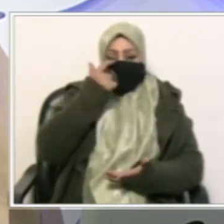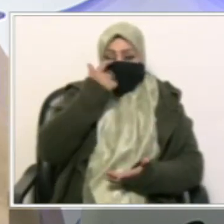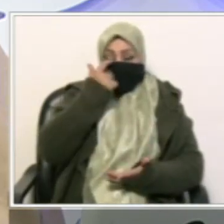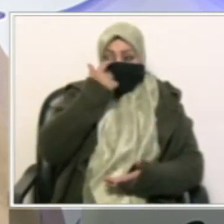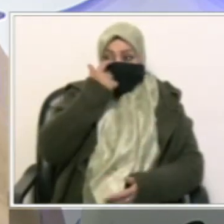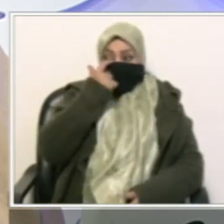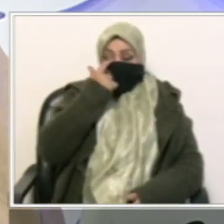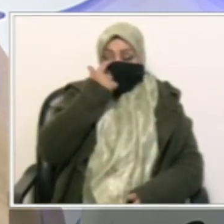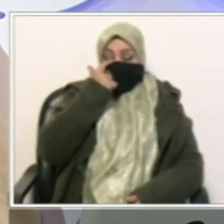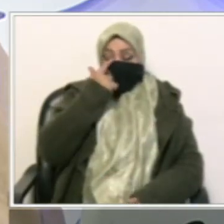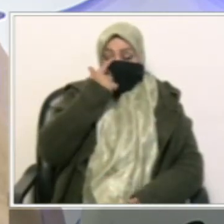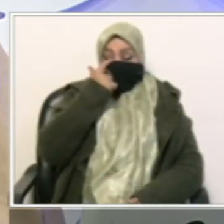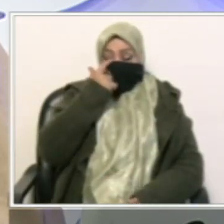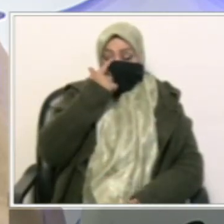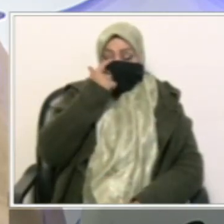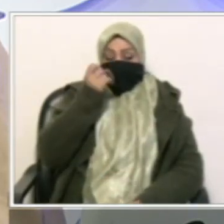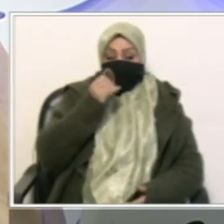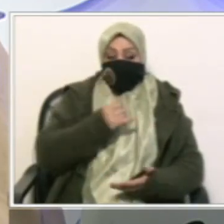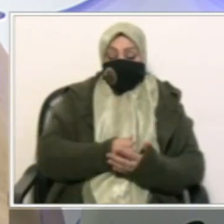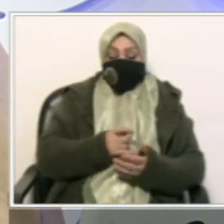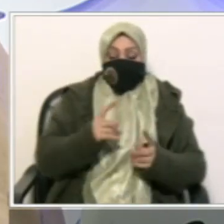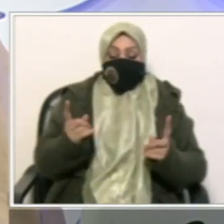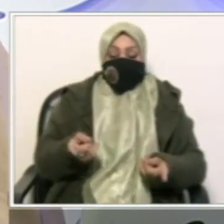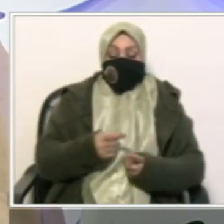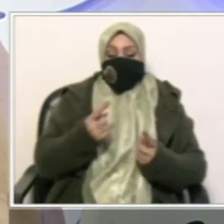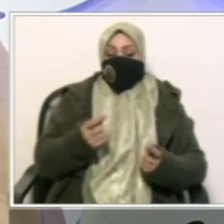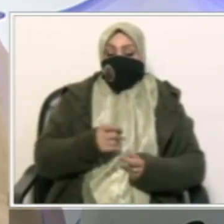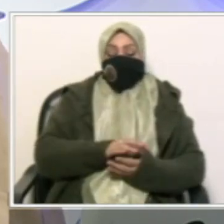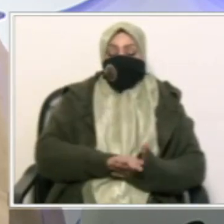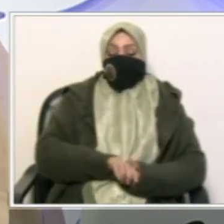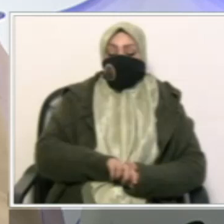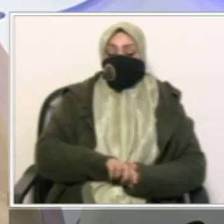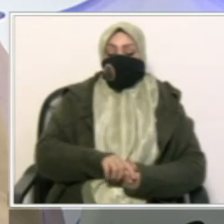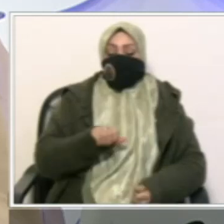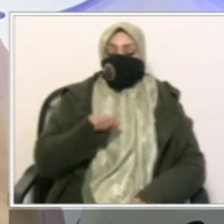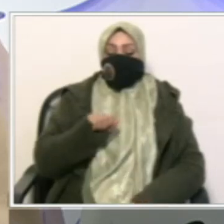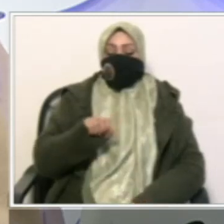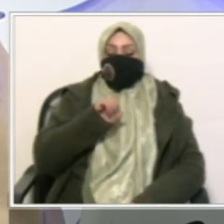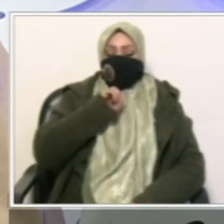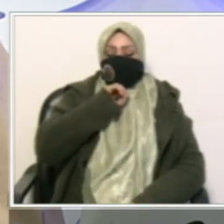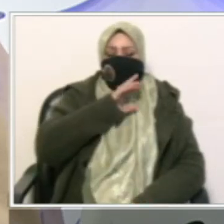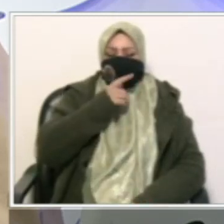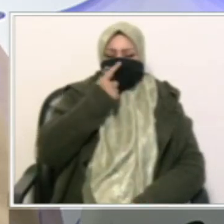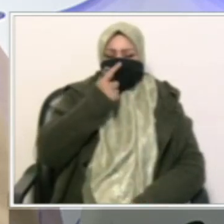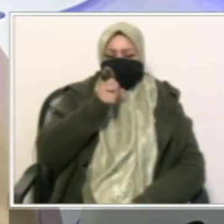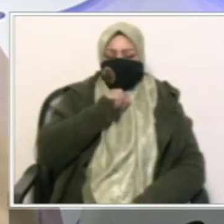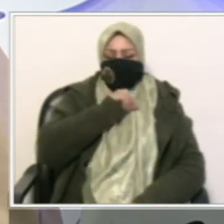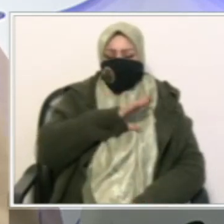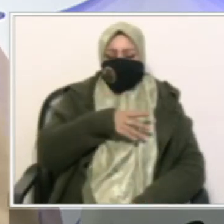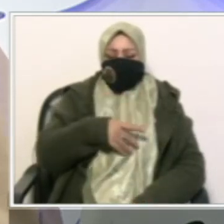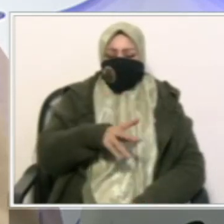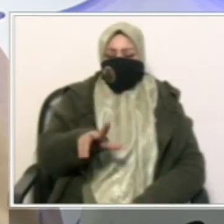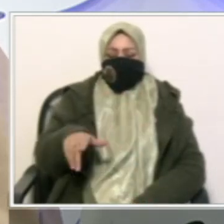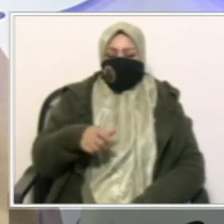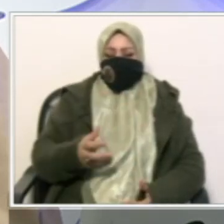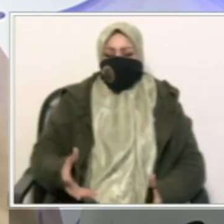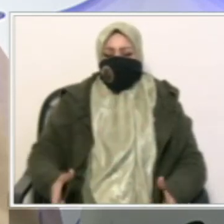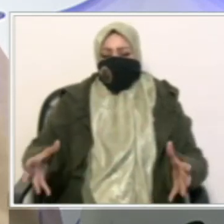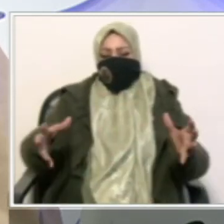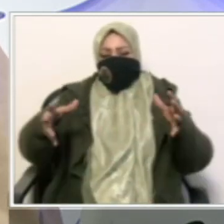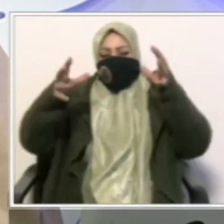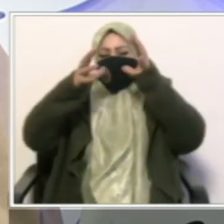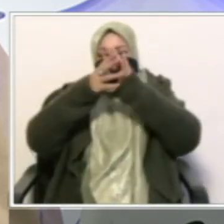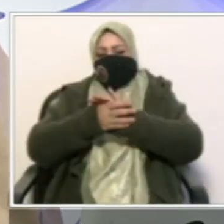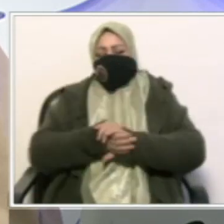بذلك، يعني الماء المتنجس يجوز الانتفاع به كما ذكر علماؤنا في سقي